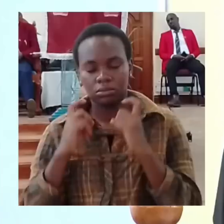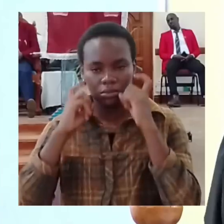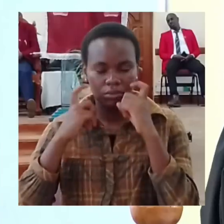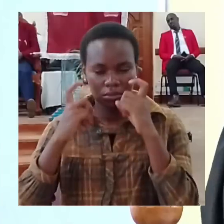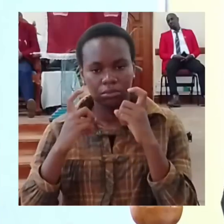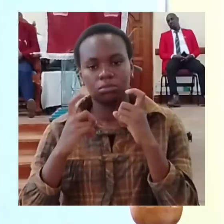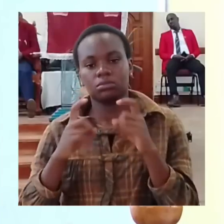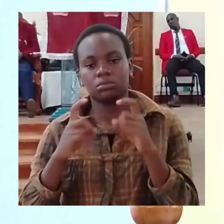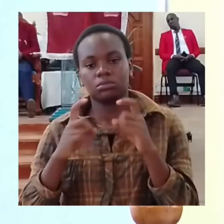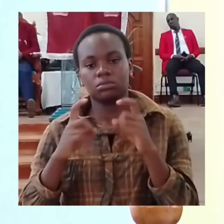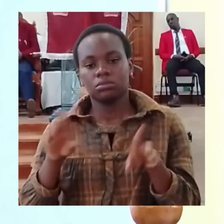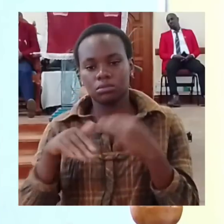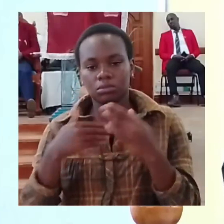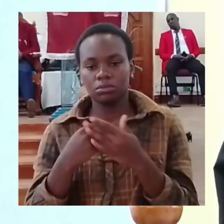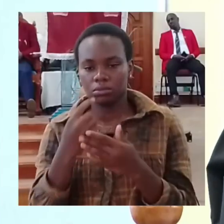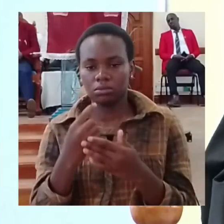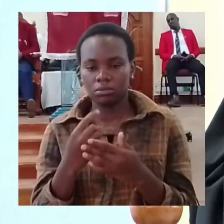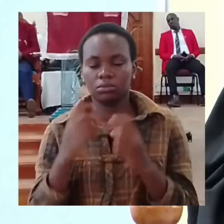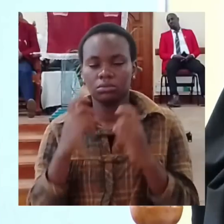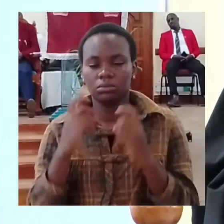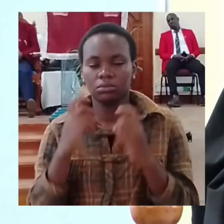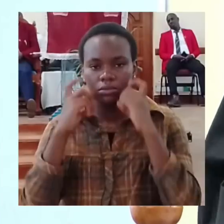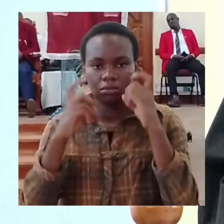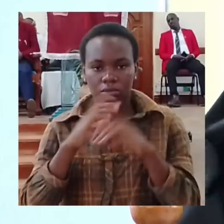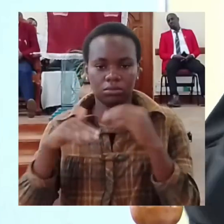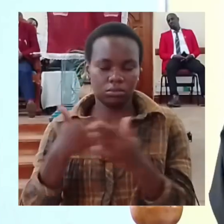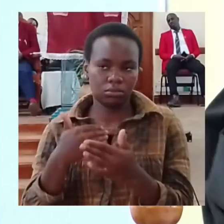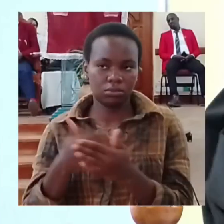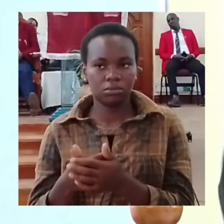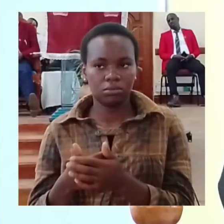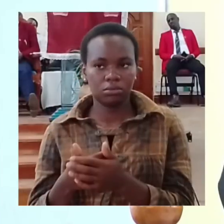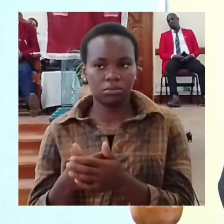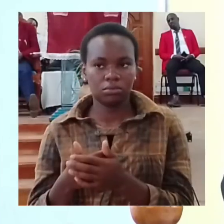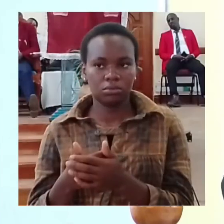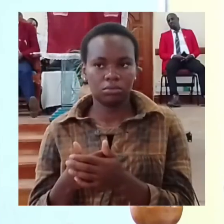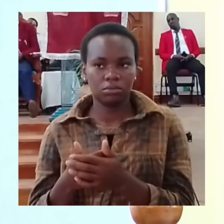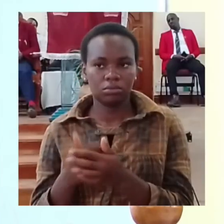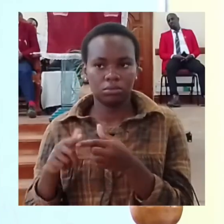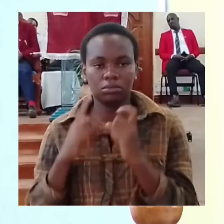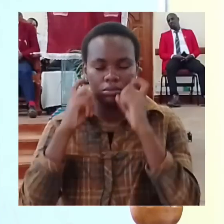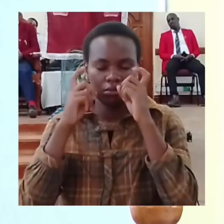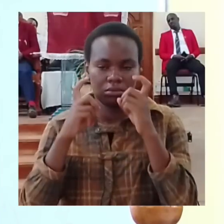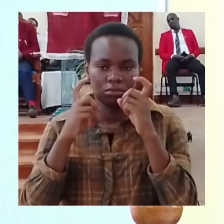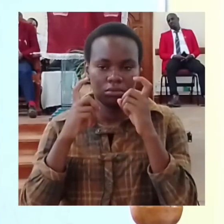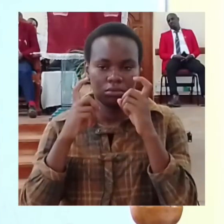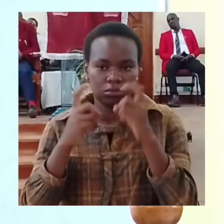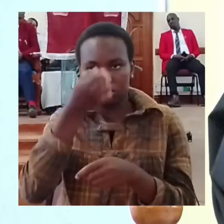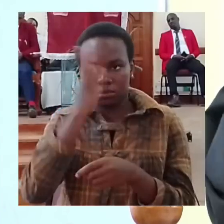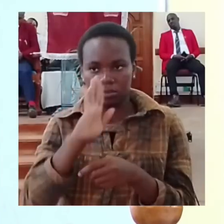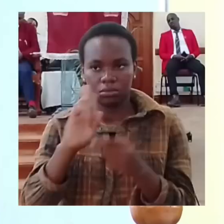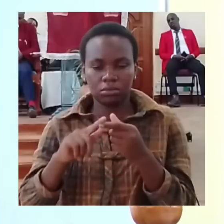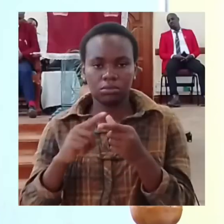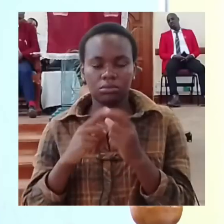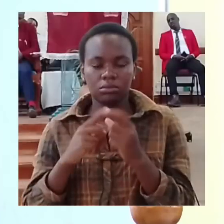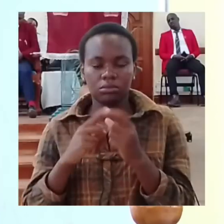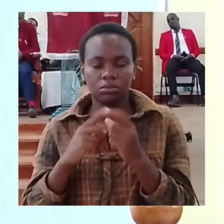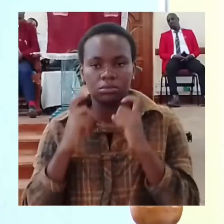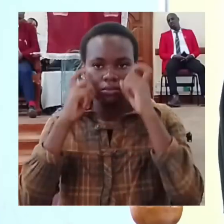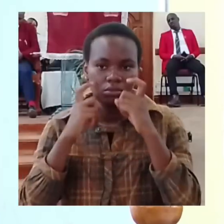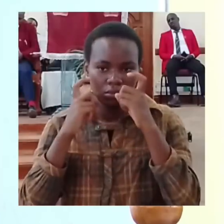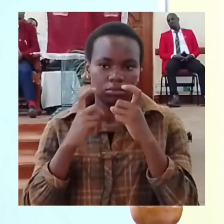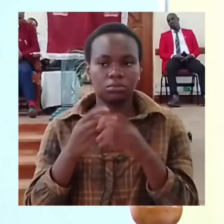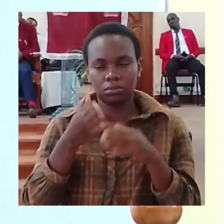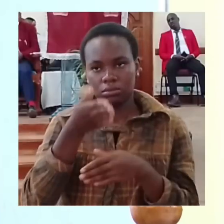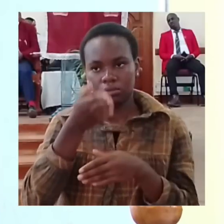sins. Arũgamire mbere ya Ngai akiuga nĩ ngwĩhĩtia Ngai. I have sinned against